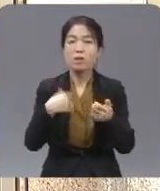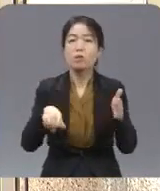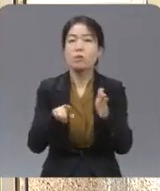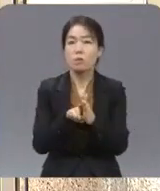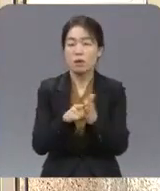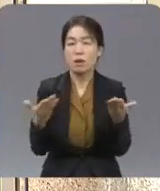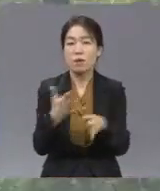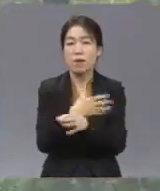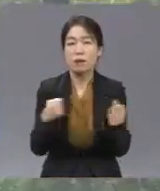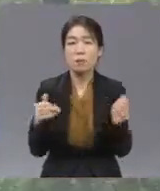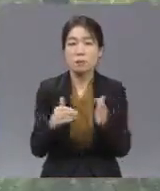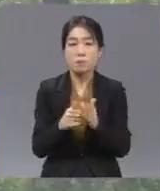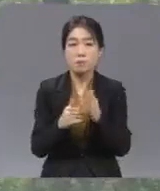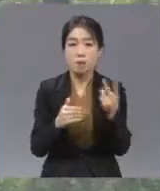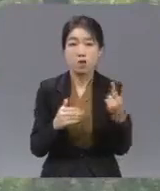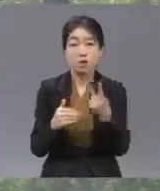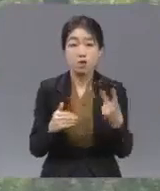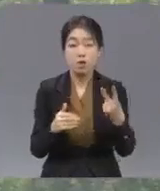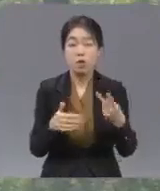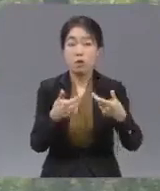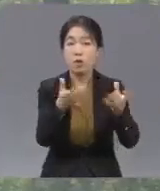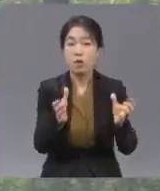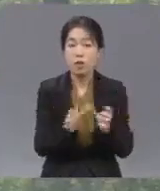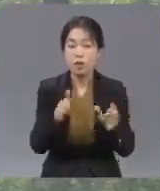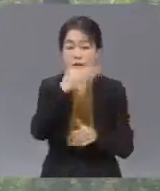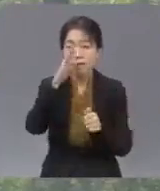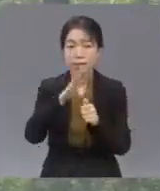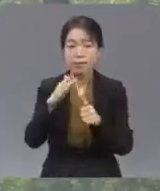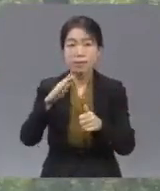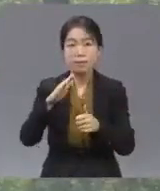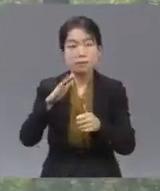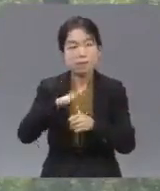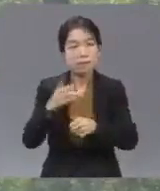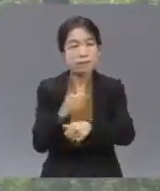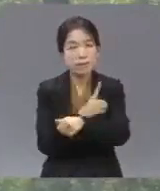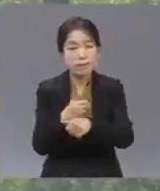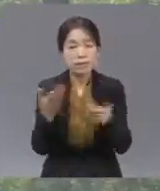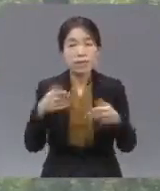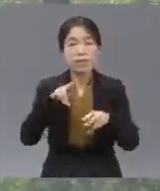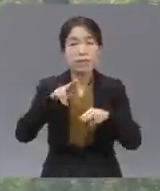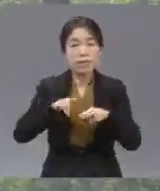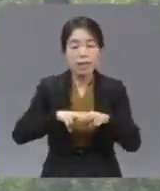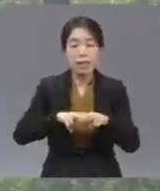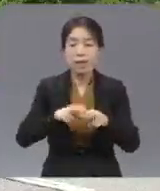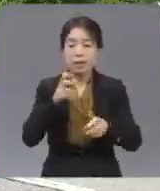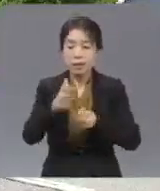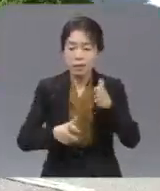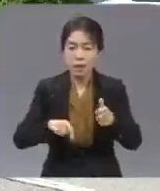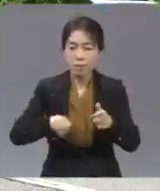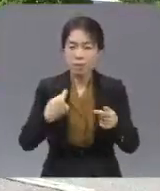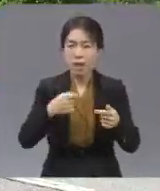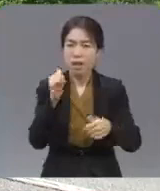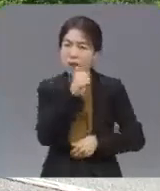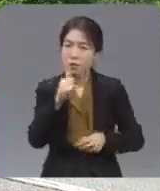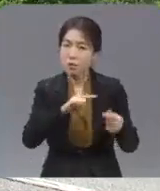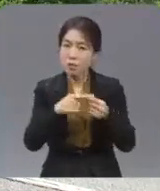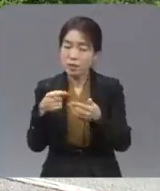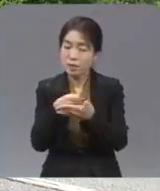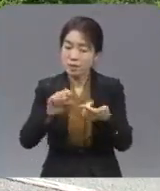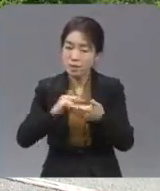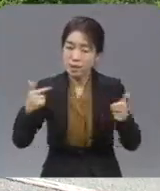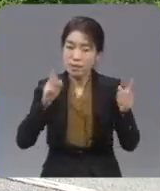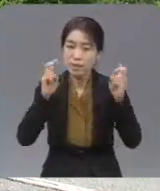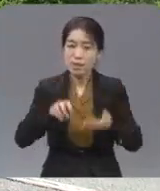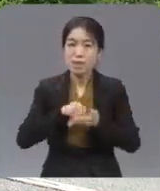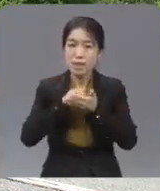체결했습니다. 두 기관은 이에 따라 청년 디지털 일자리 사업과 직무특강, 자소서 작성 등 지역 청년들의 진로와